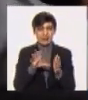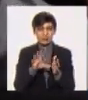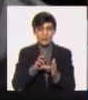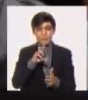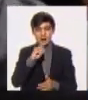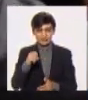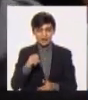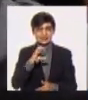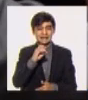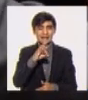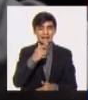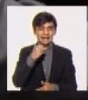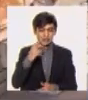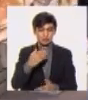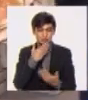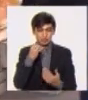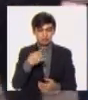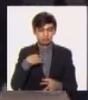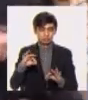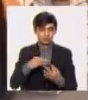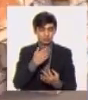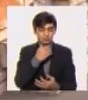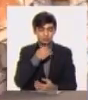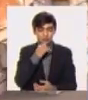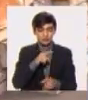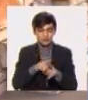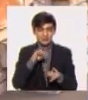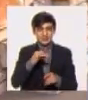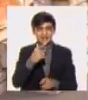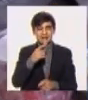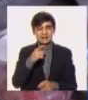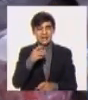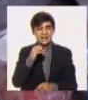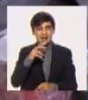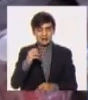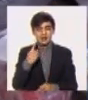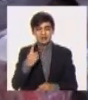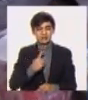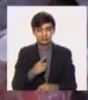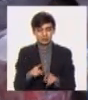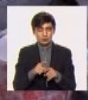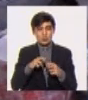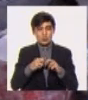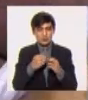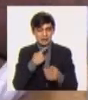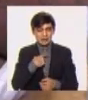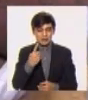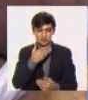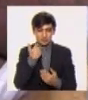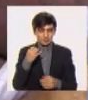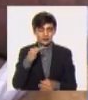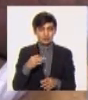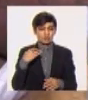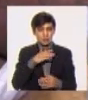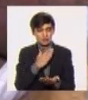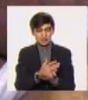базы Сергека нету и нас не пропустят. Елена считает, что не одна столкнулась с этой проблемой, а значит, ассортимент